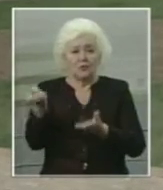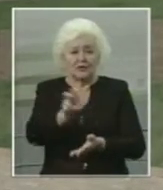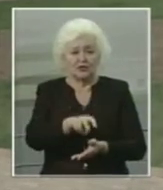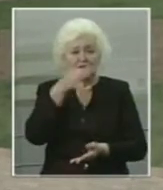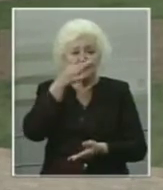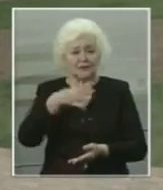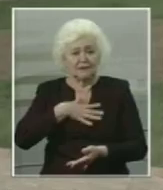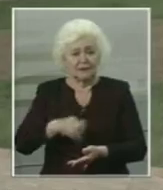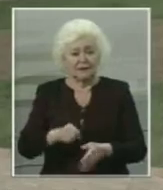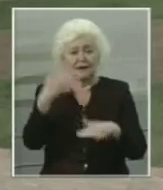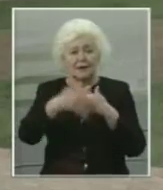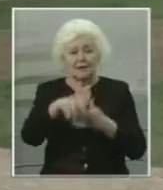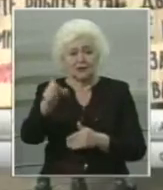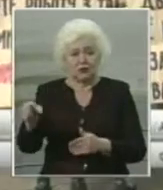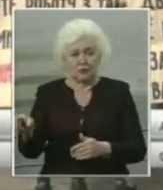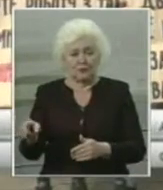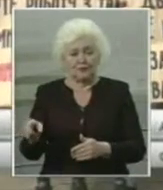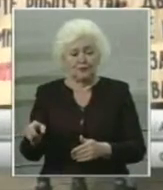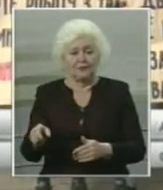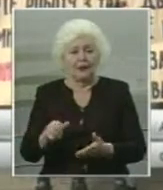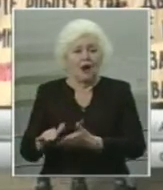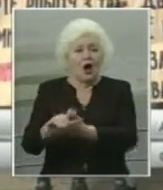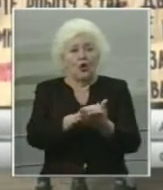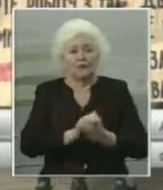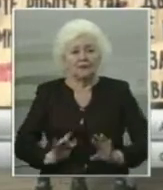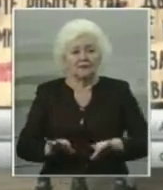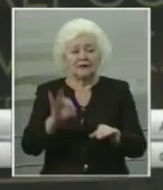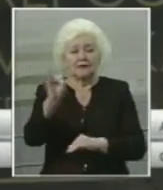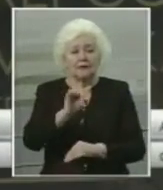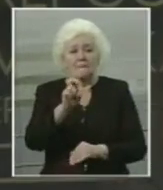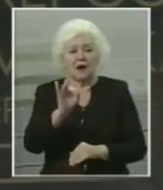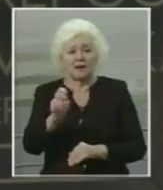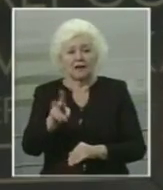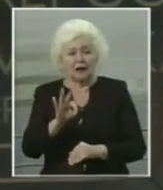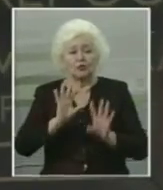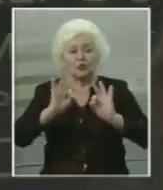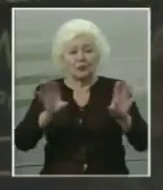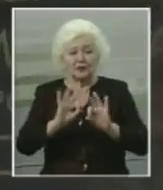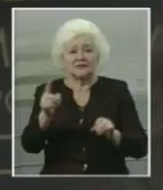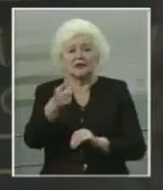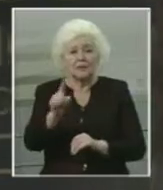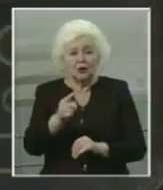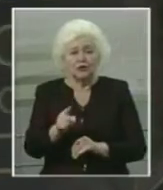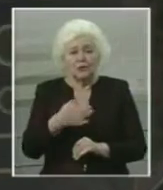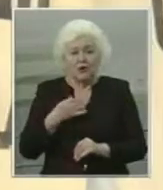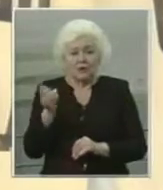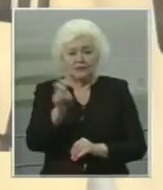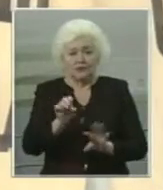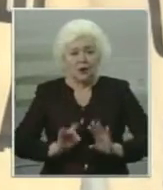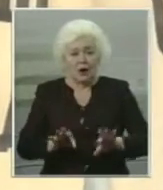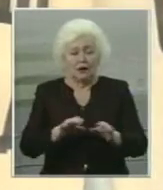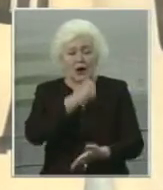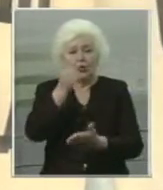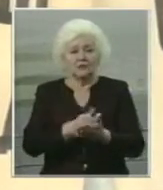на задоволення херсонці. Організаторка акції Рима Бараненко пояснила, чому зібралися херсонці.